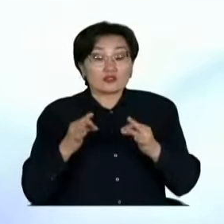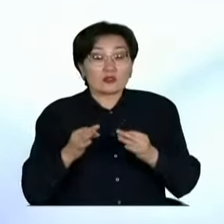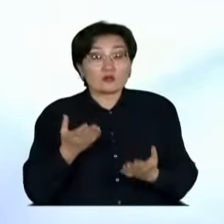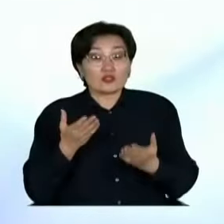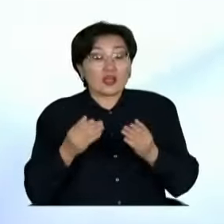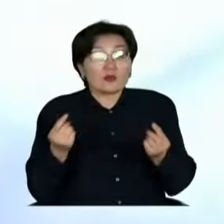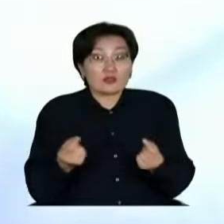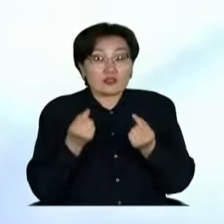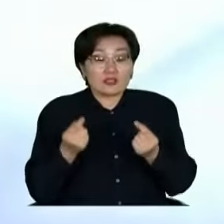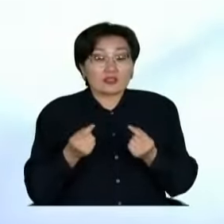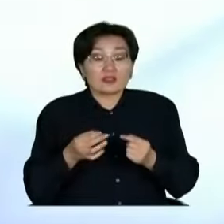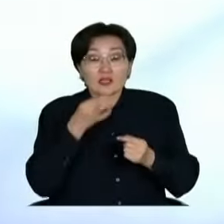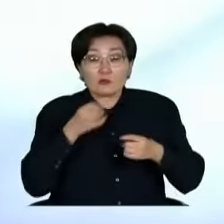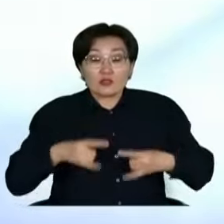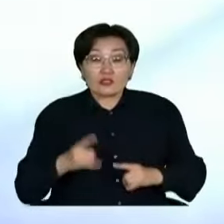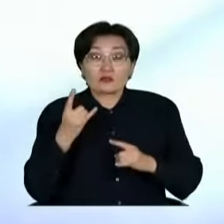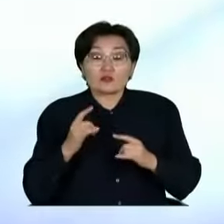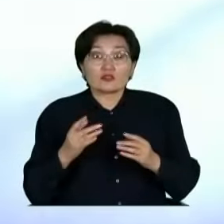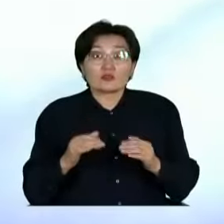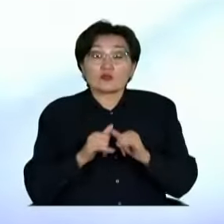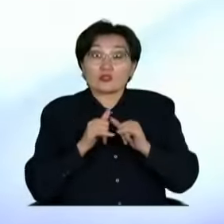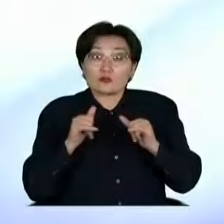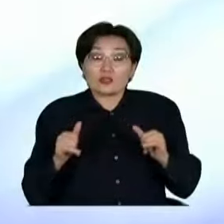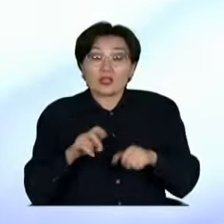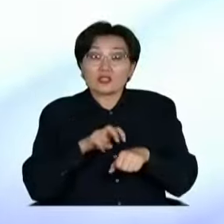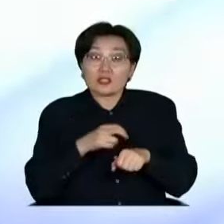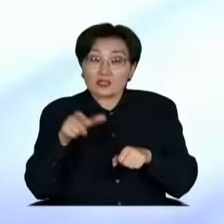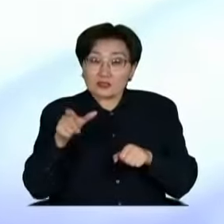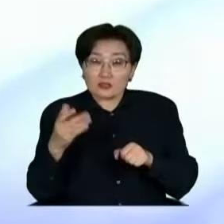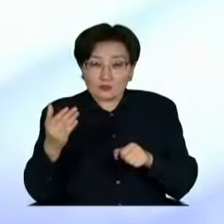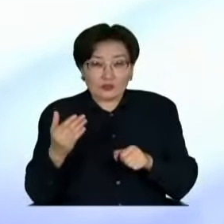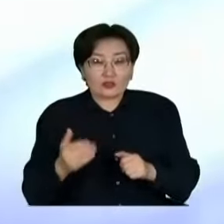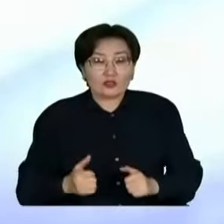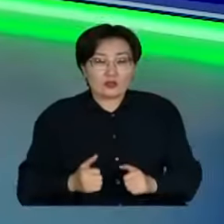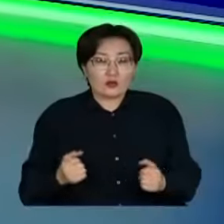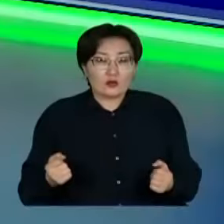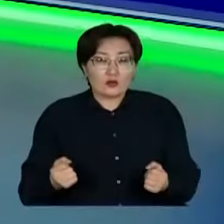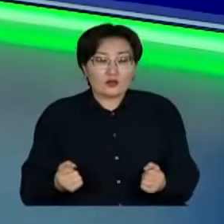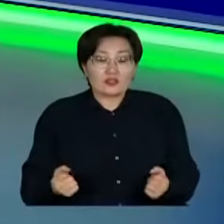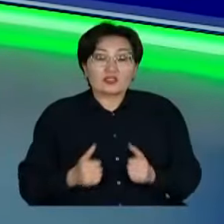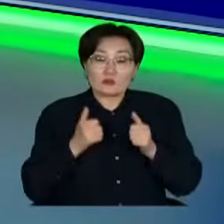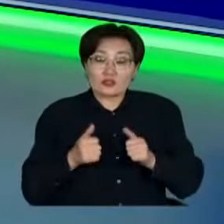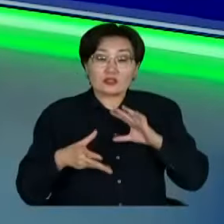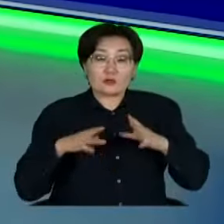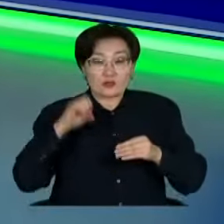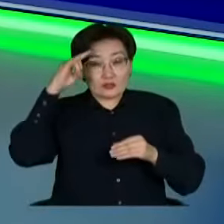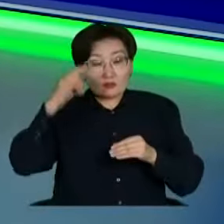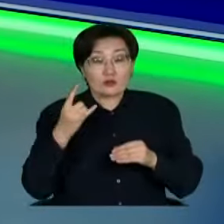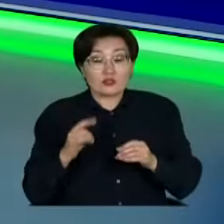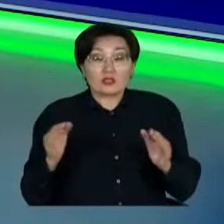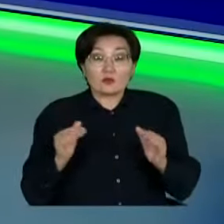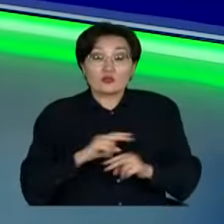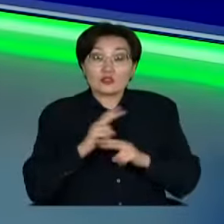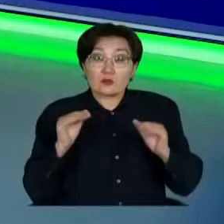салмағы аз, шала туған шақалақтардың аман-есен жетіліп кетуіне дәрігерлер барын салып жатыр. Жалпы елдегі сәби өлімінің